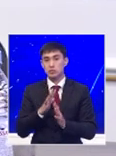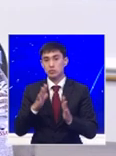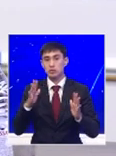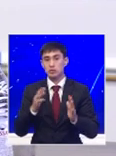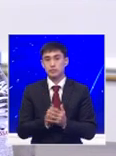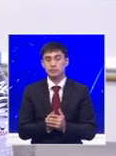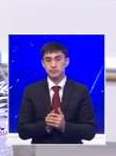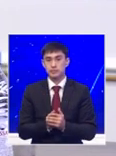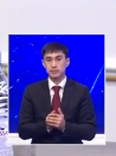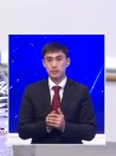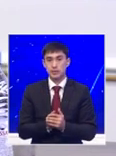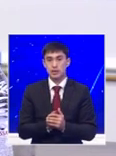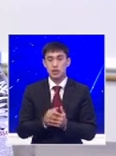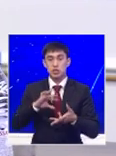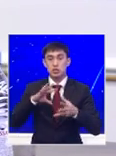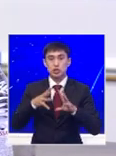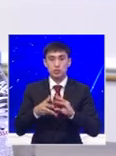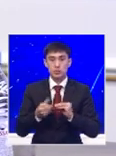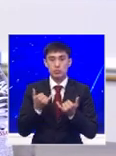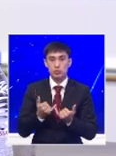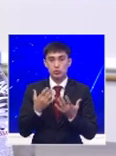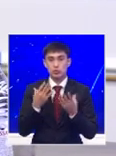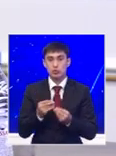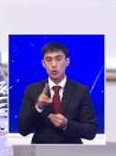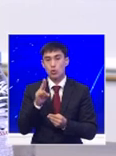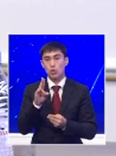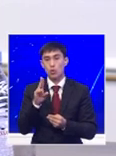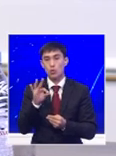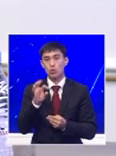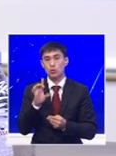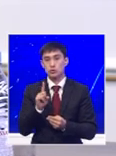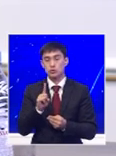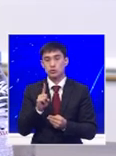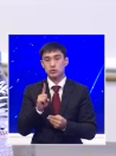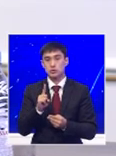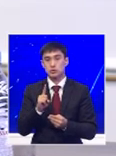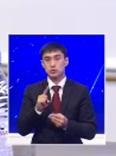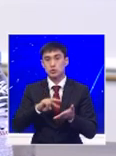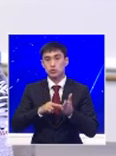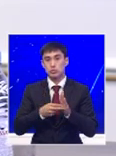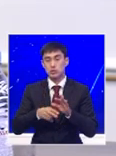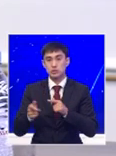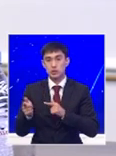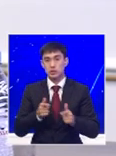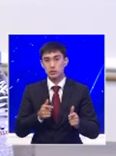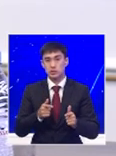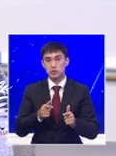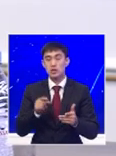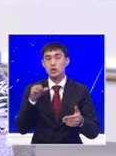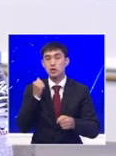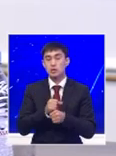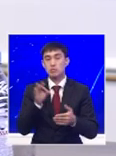жылмен 47% жоғары. Жалпы бүгінгі күні қорғас торабы даму тұжырымдамасын біз әзірледік. Оның негізгі